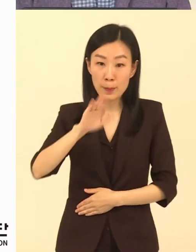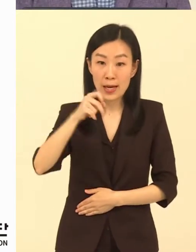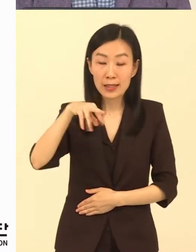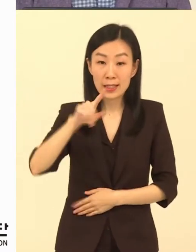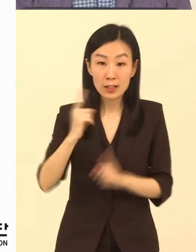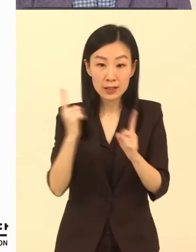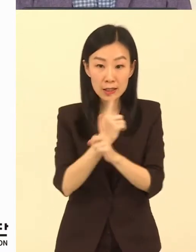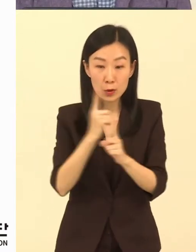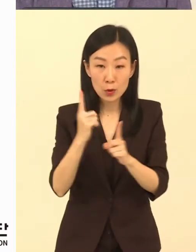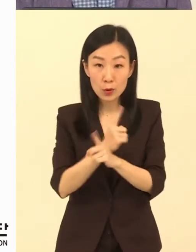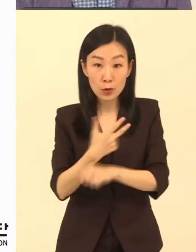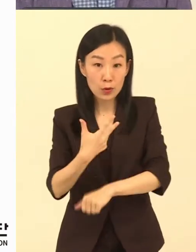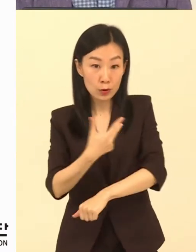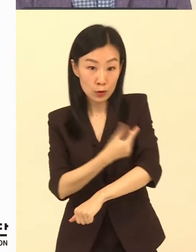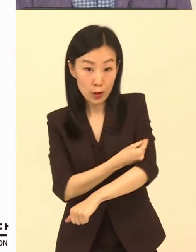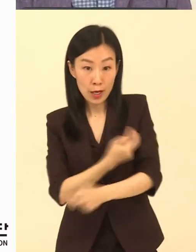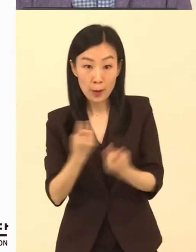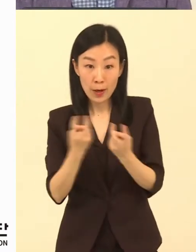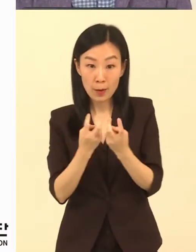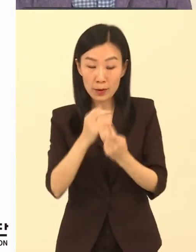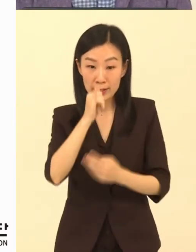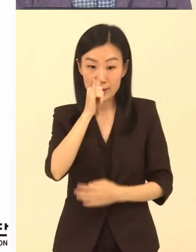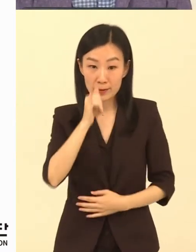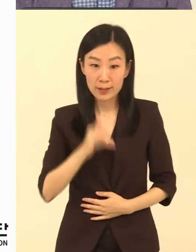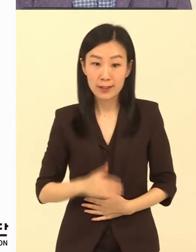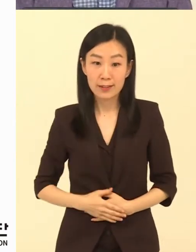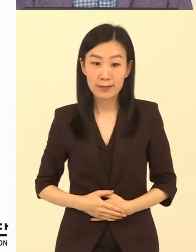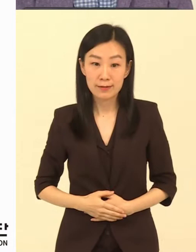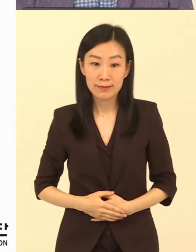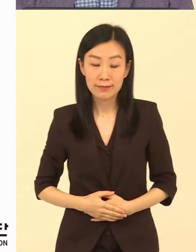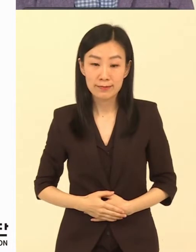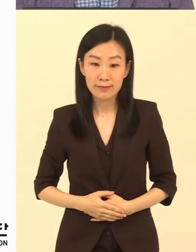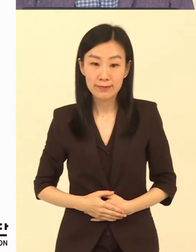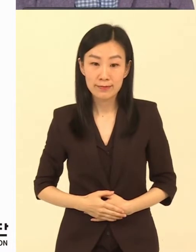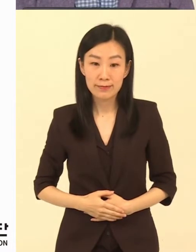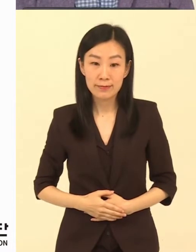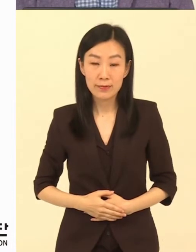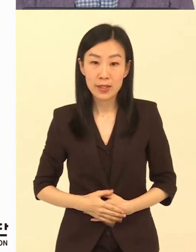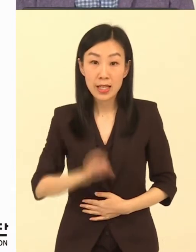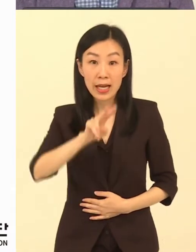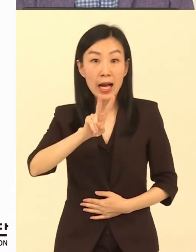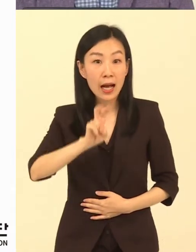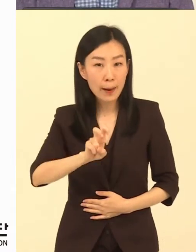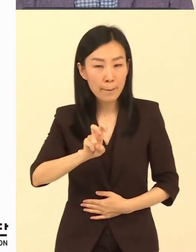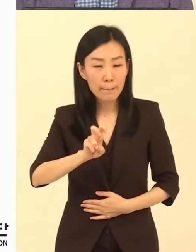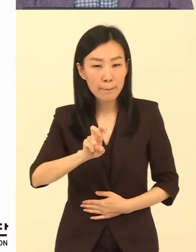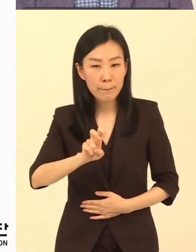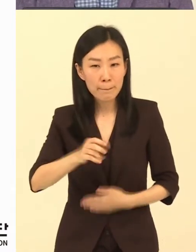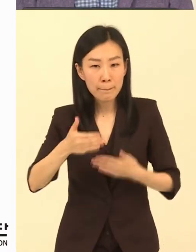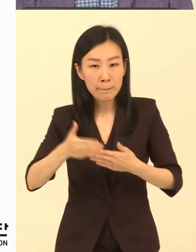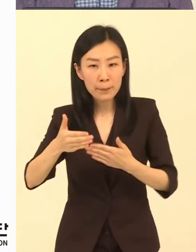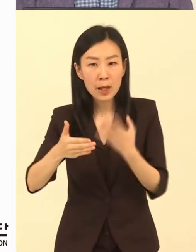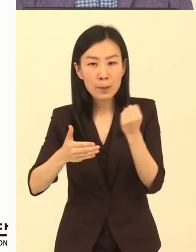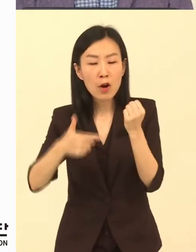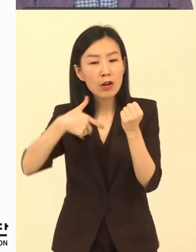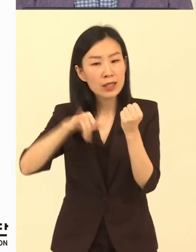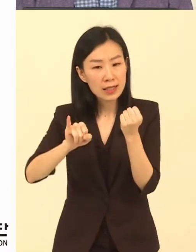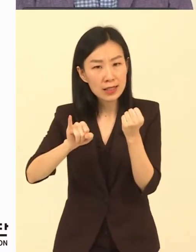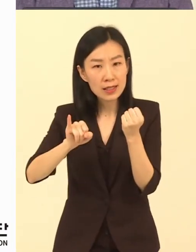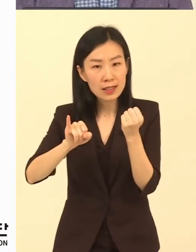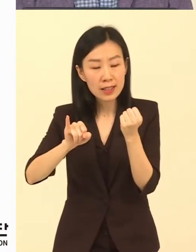등이 있습니다. 이는 자궁경부암의 진행 정도, 즉 몇 기냐, 병기에